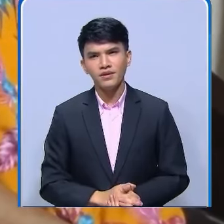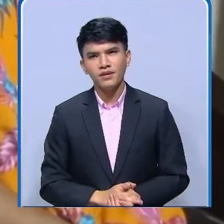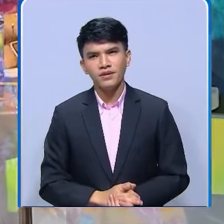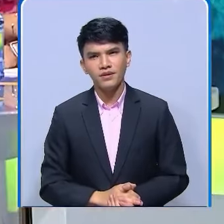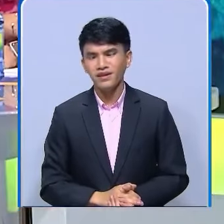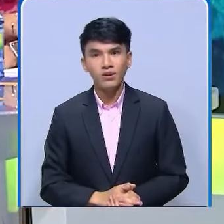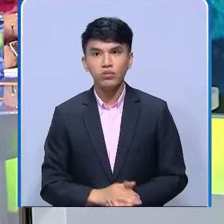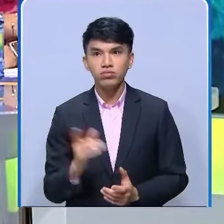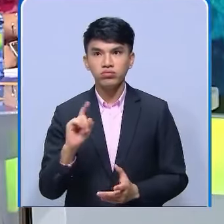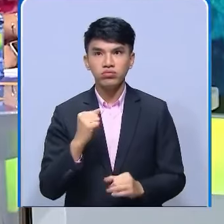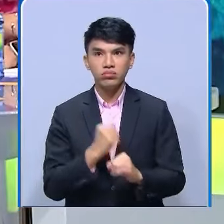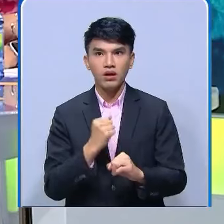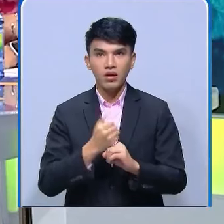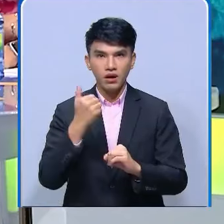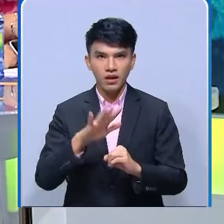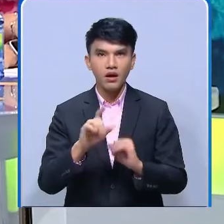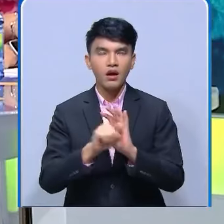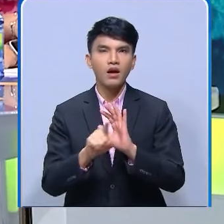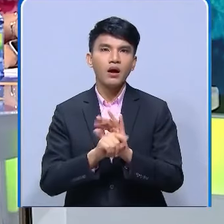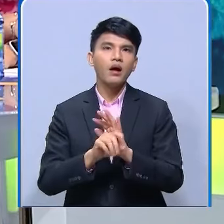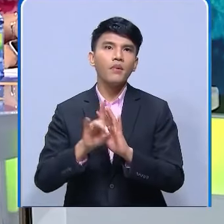โอ้น่าตกใจนะทำแบบนี้แล้วมาผ่านเป็น9ครั้งอ่ะ